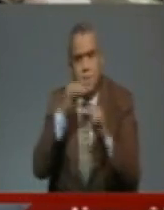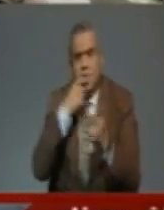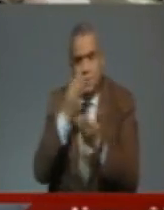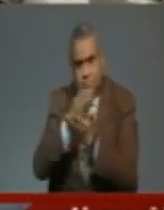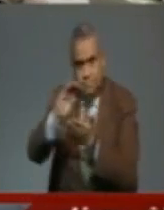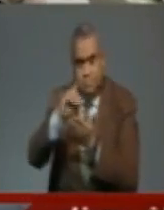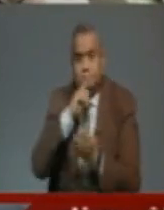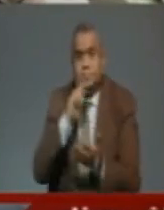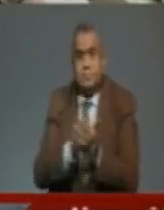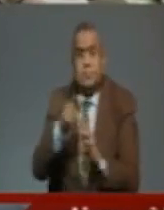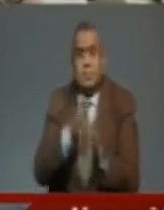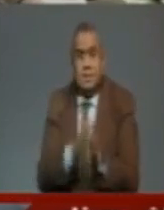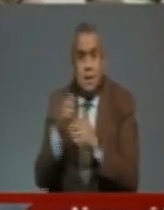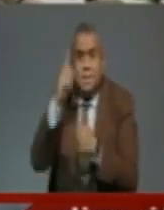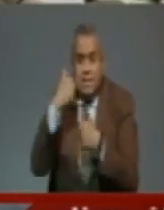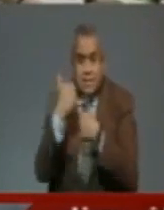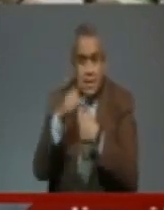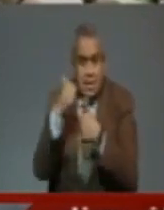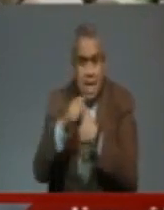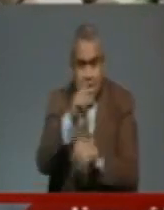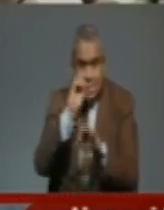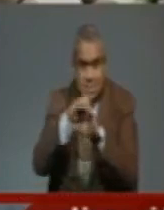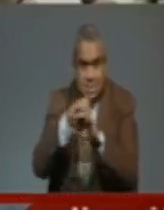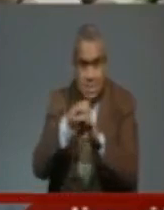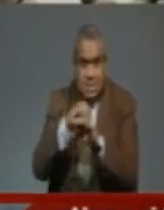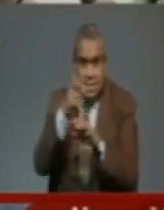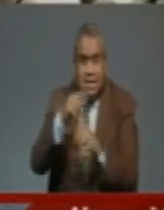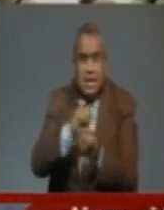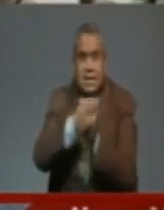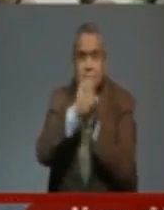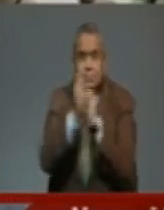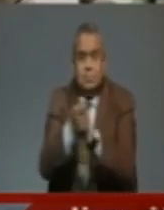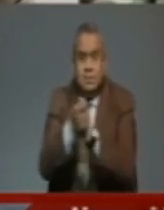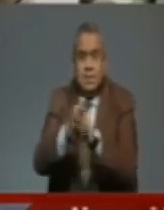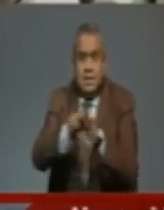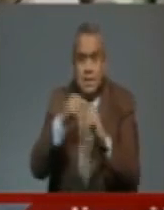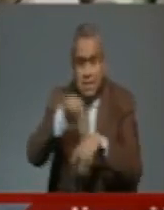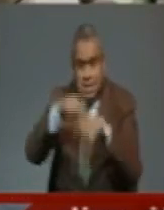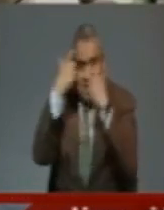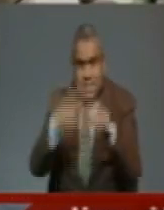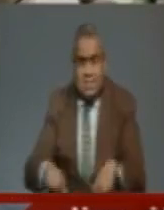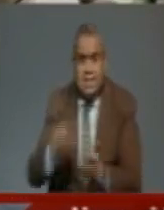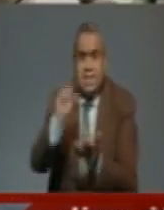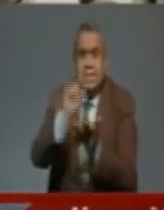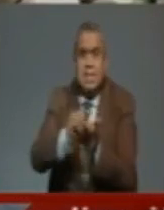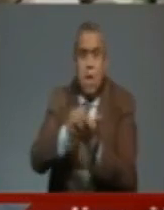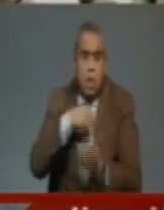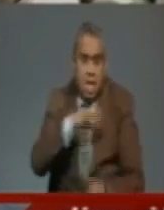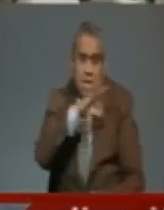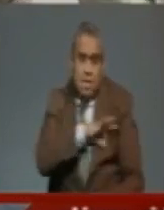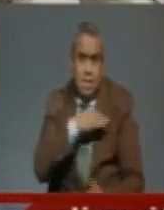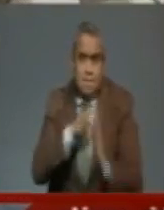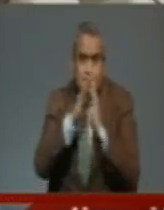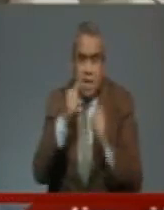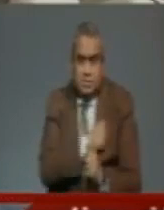اتنفذ، لكن تطوير المينا عشان اللي احنا نعمله كدوله ونحققه ده كدوله